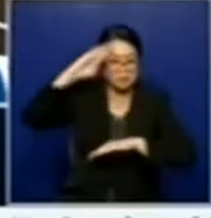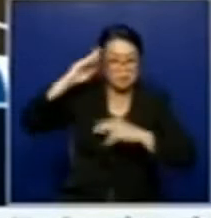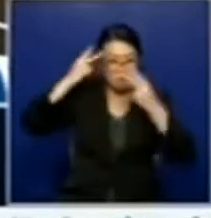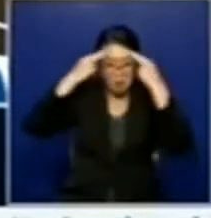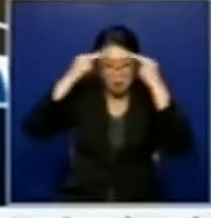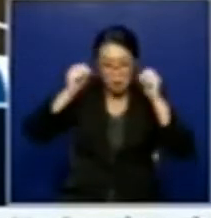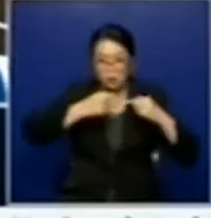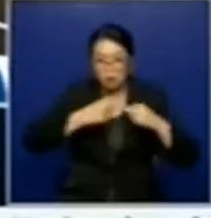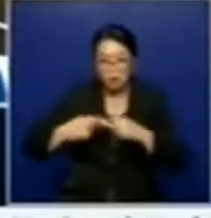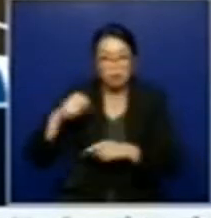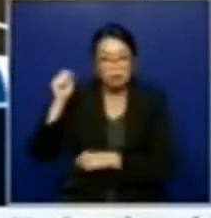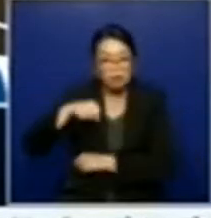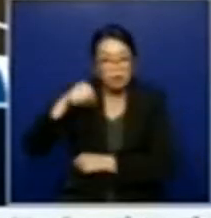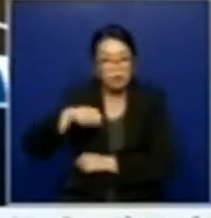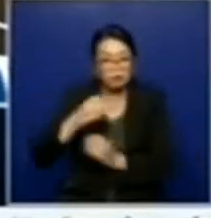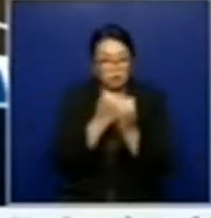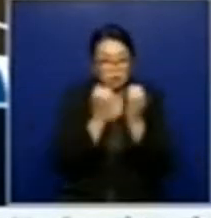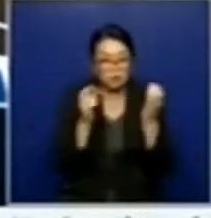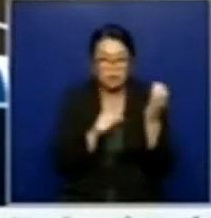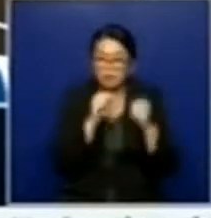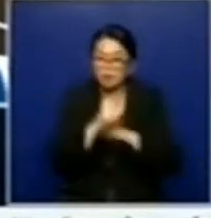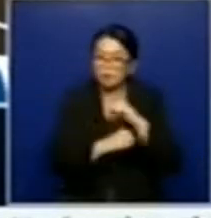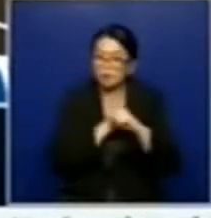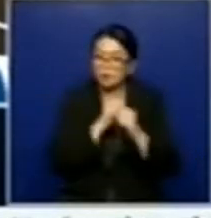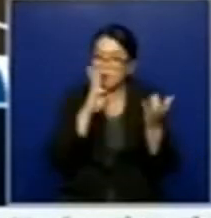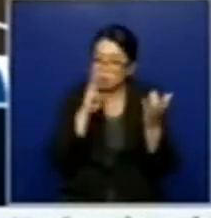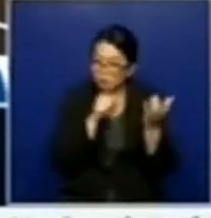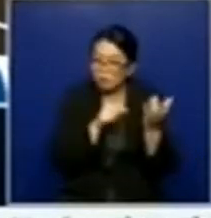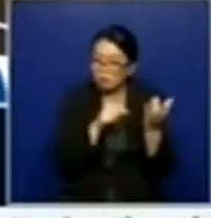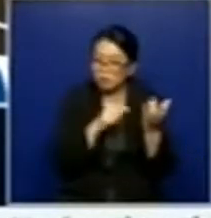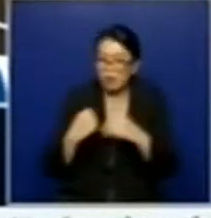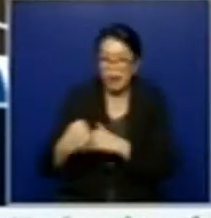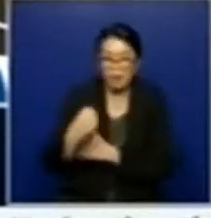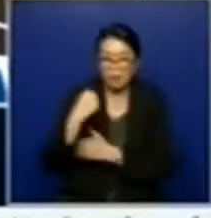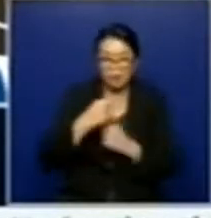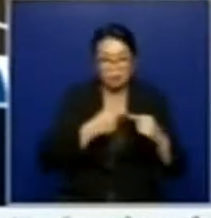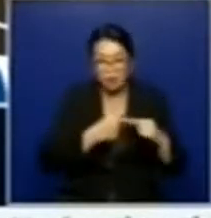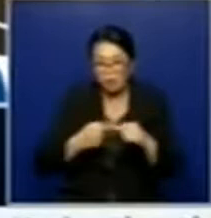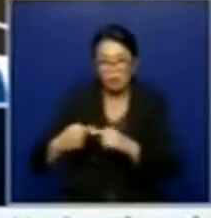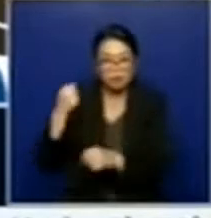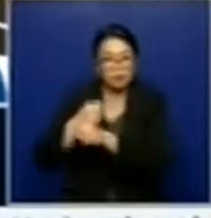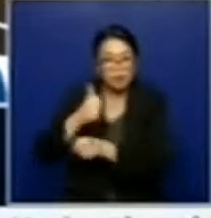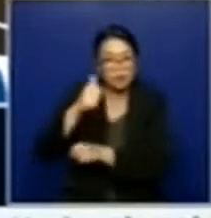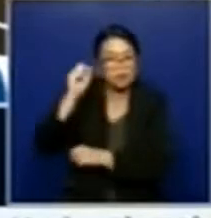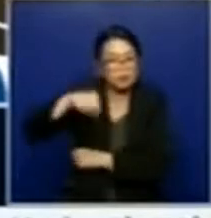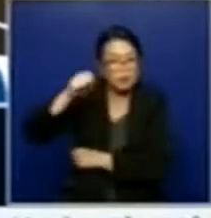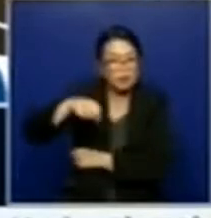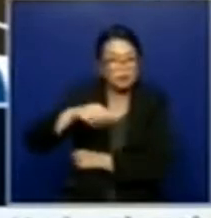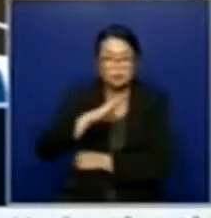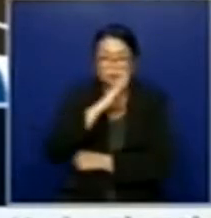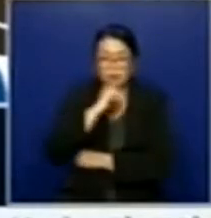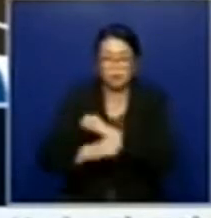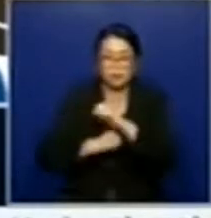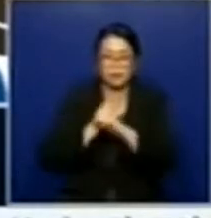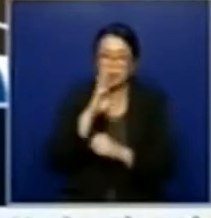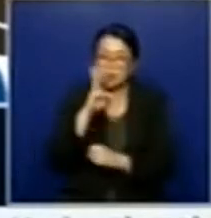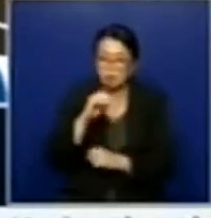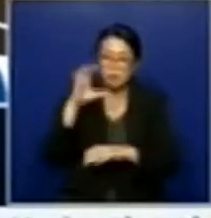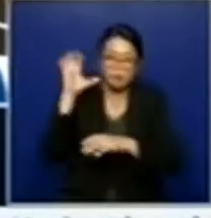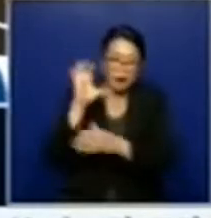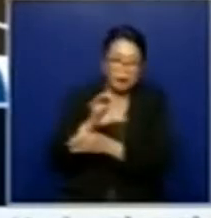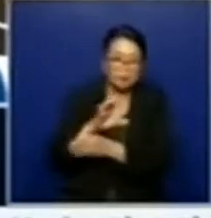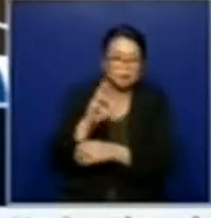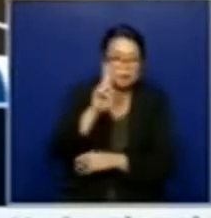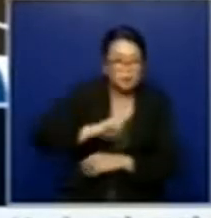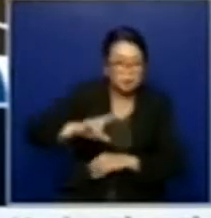อรัฐธรรมนูญฉบับนี้หรือเปล่าครับที่ประกันการอยู่ต่อในอำนาจของท่านต่อไปแบบนี้และตราบใดที่รัฐธรรมนูญ60ยังบังคับใช้อยู่